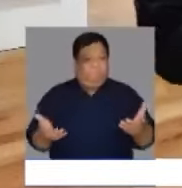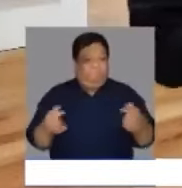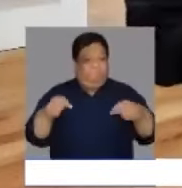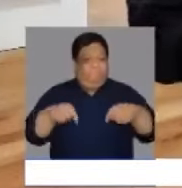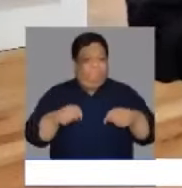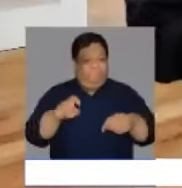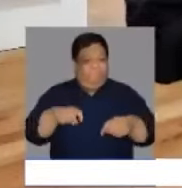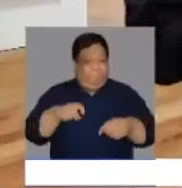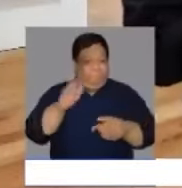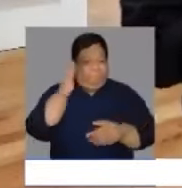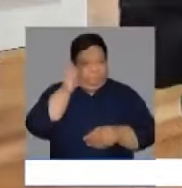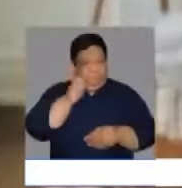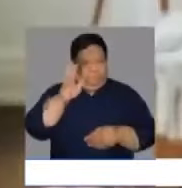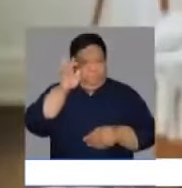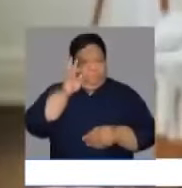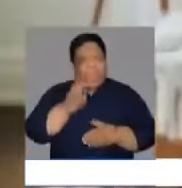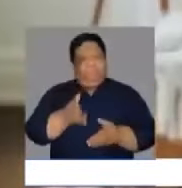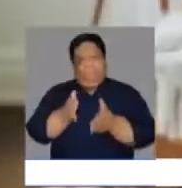Ask Attorney Gabby.